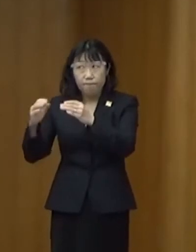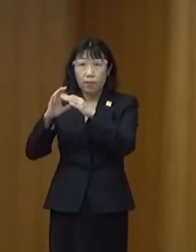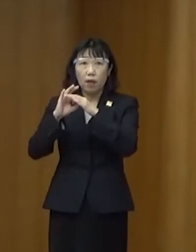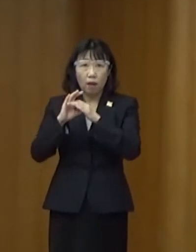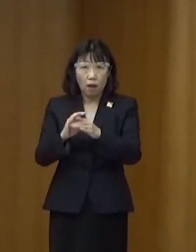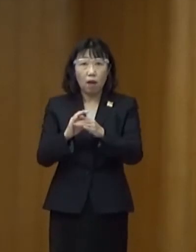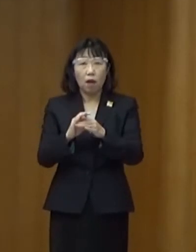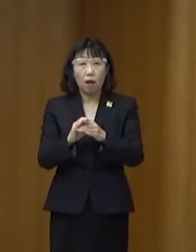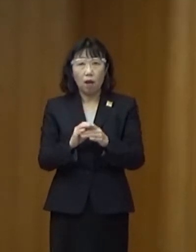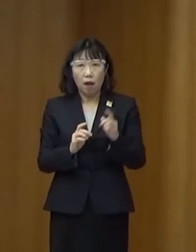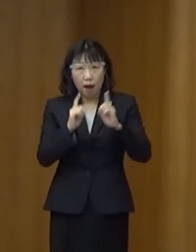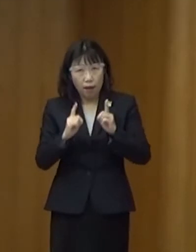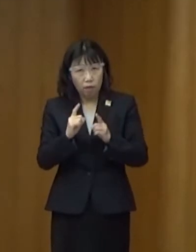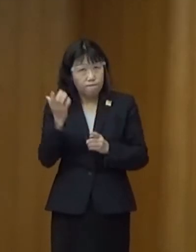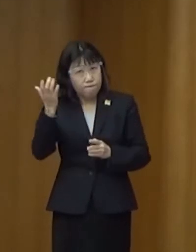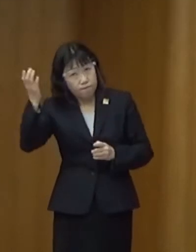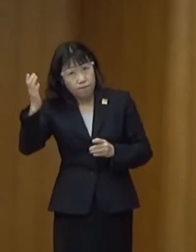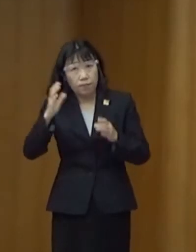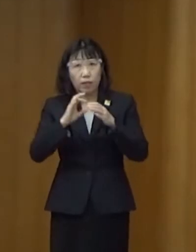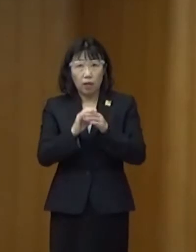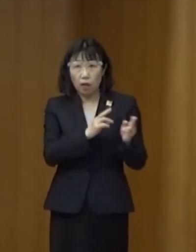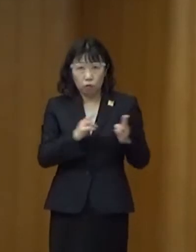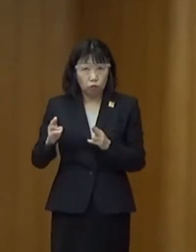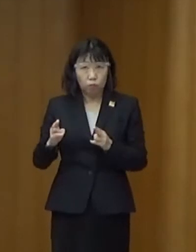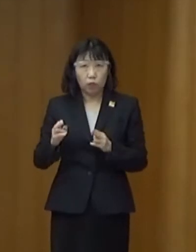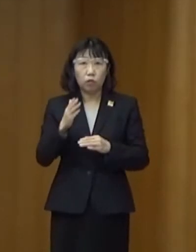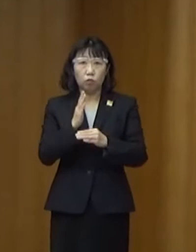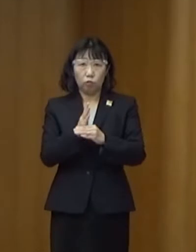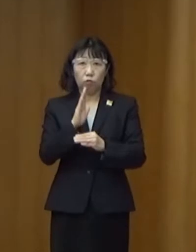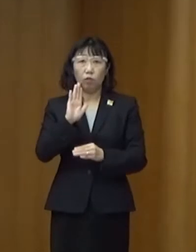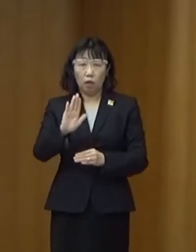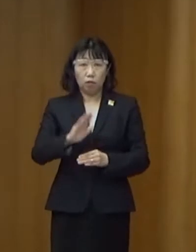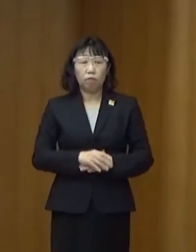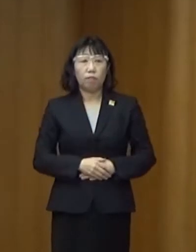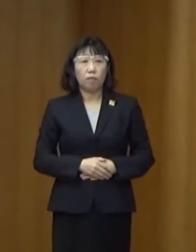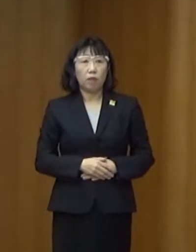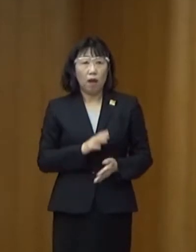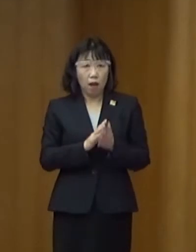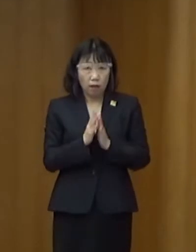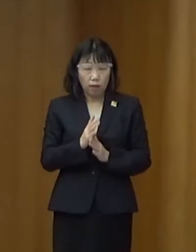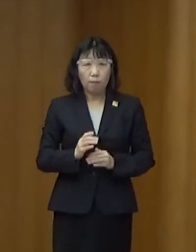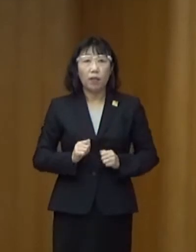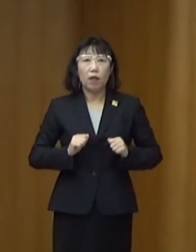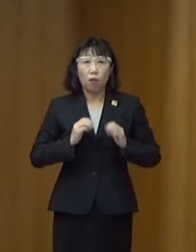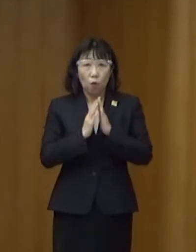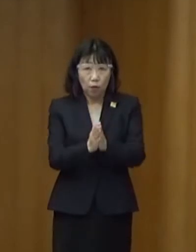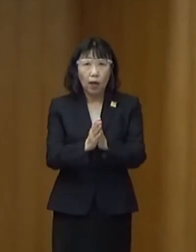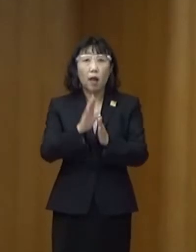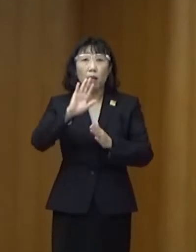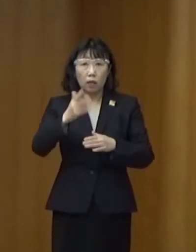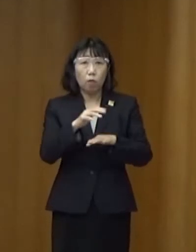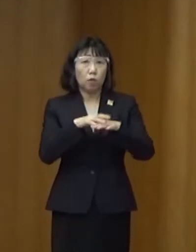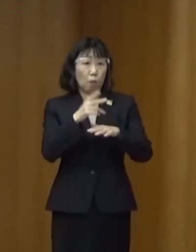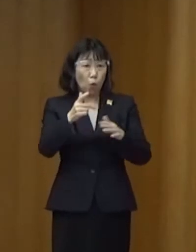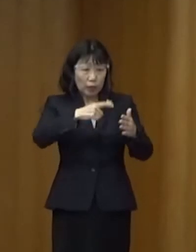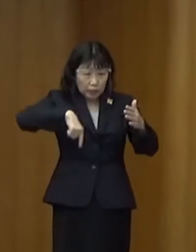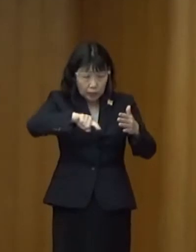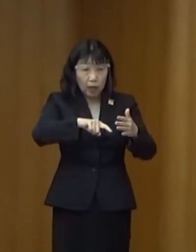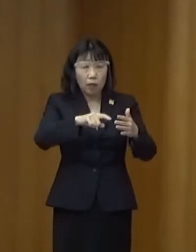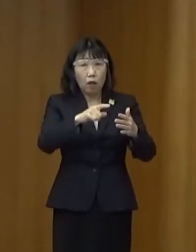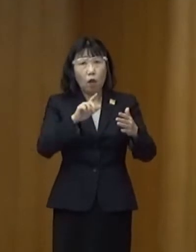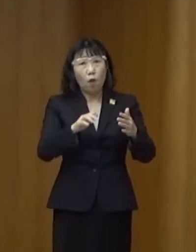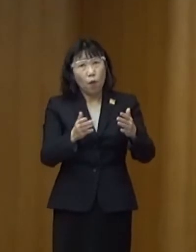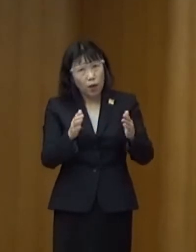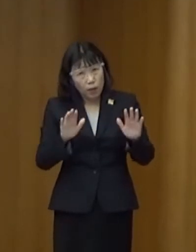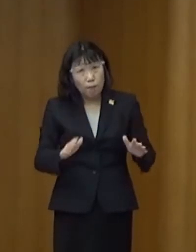して、あらゆる事態を想定して準備を今進めています。改めてとなりますけれども、札幌市内におけるこれ以上の感染